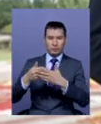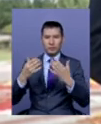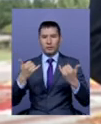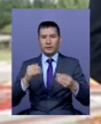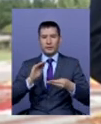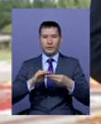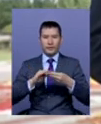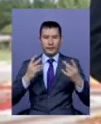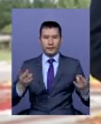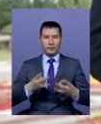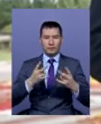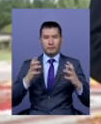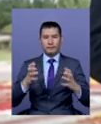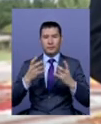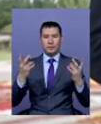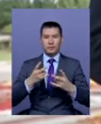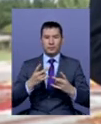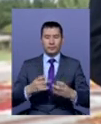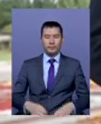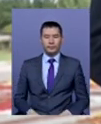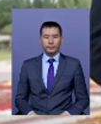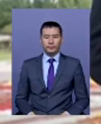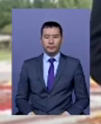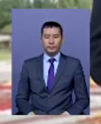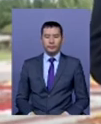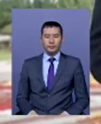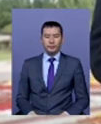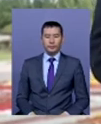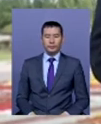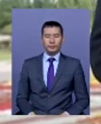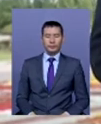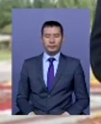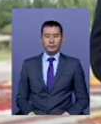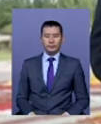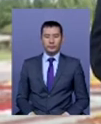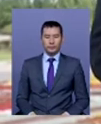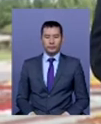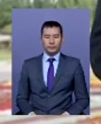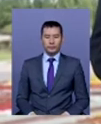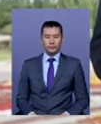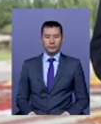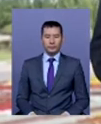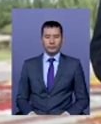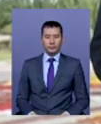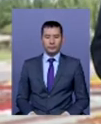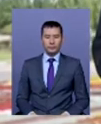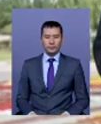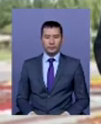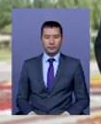адамдардың тағдыры, ұлттың тарихы мен ертеңі бар. Асылбек Тойбек, Данияр Омар, Нұрлан Өтеген, Алматы телеарнасы.